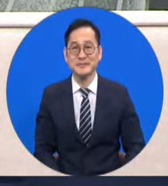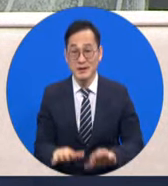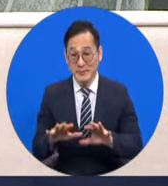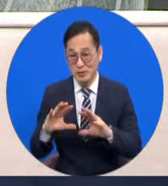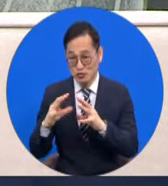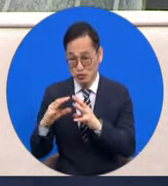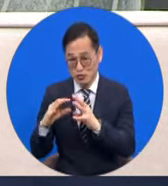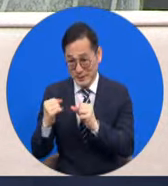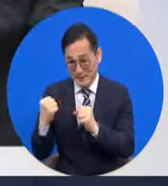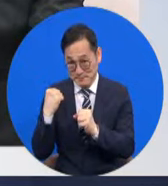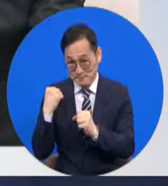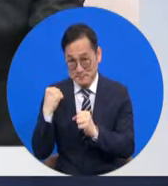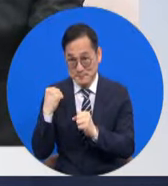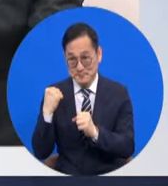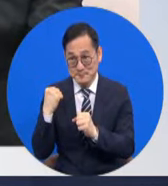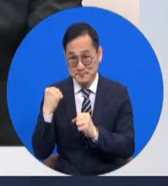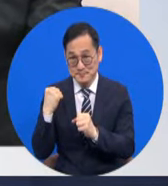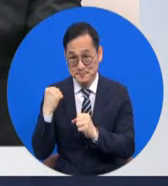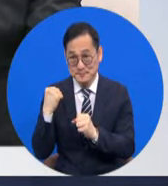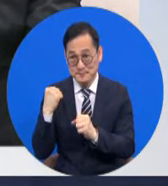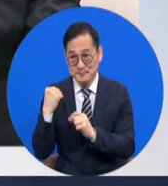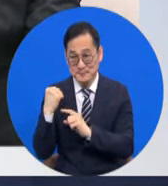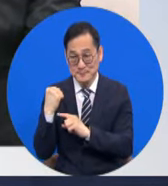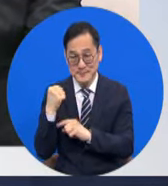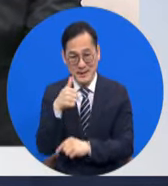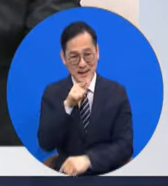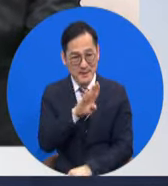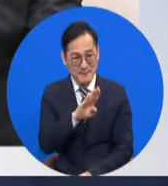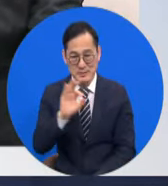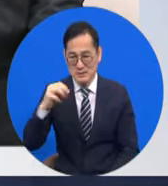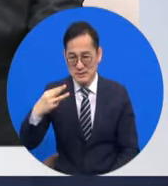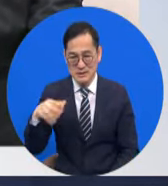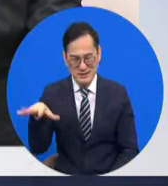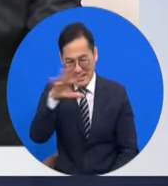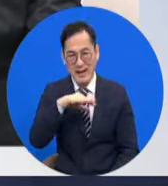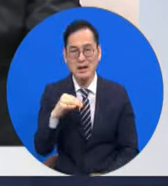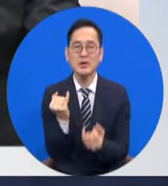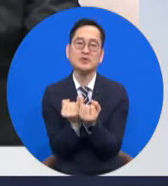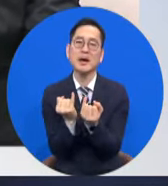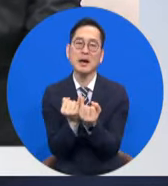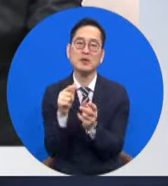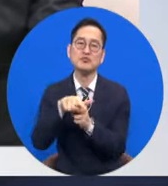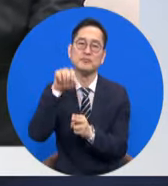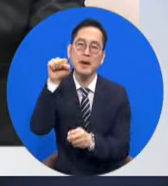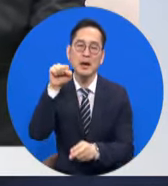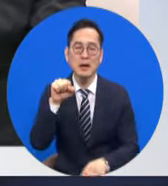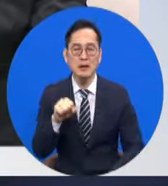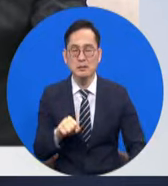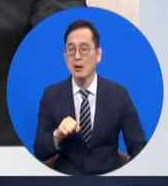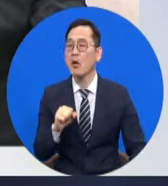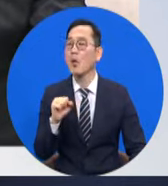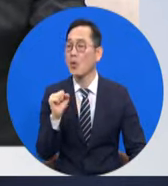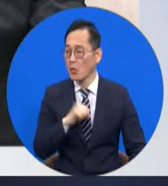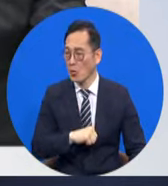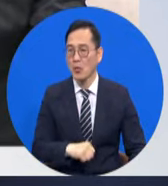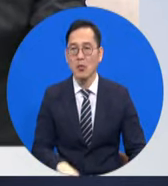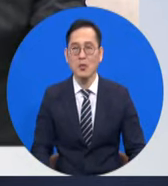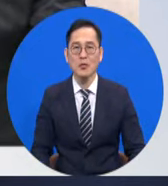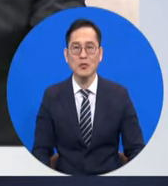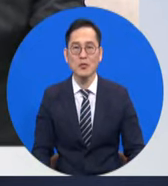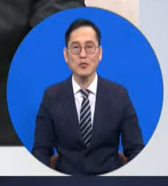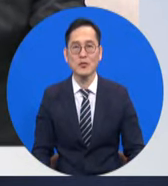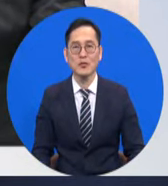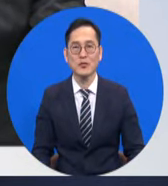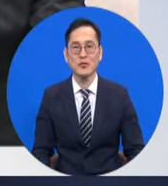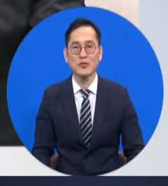국민의힘에서 중성동 갑을 모두가 여성 경제학자 출신을 배치를 했고요. 아, 그렇군요. 네. 그런 부분이 눈여겨볼